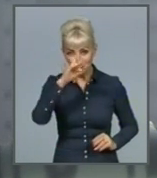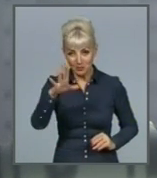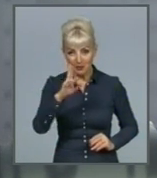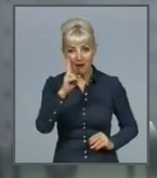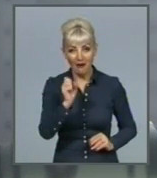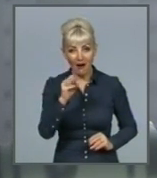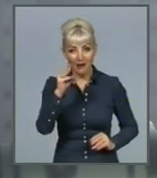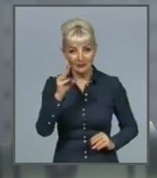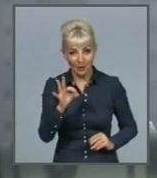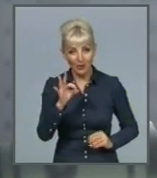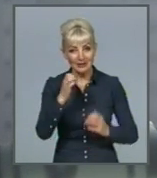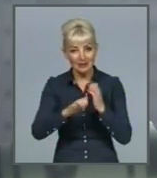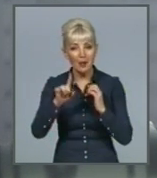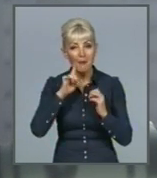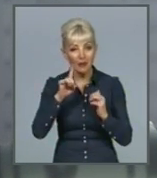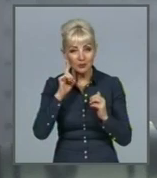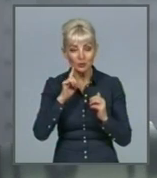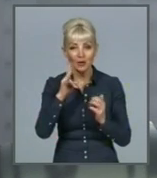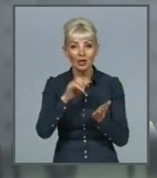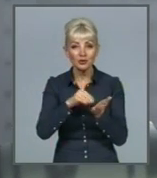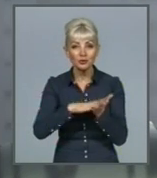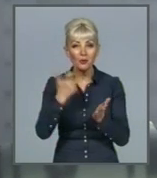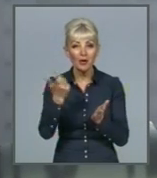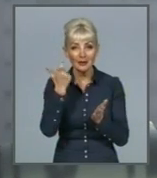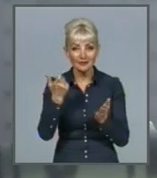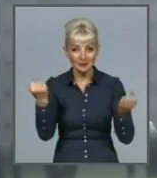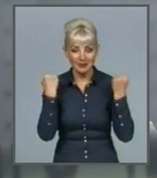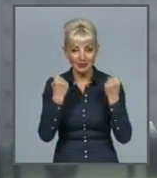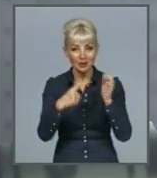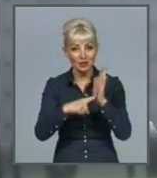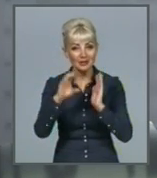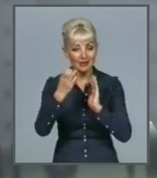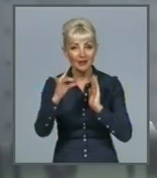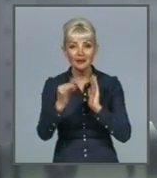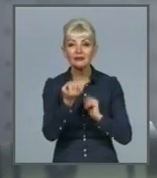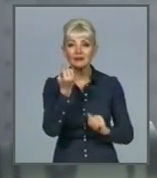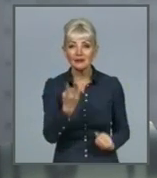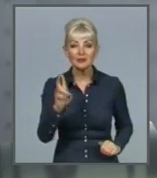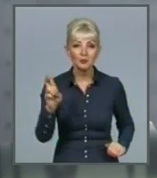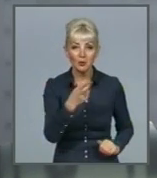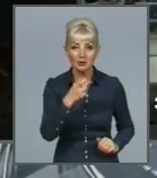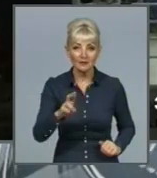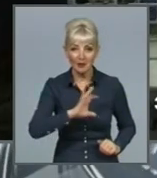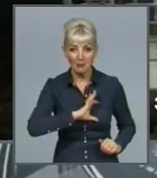молодежи. Также на счету харьковских каратистов 6 серебряных и 13 бронзовых наград.